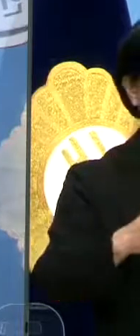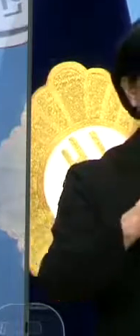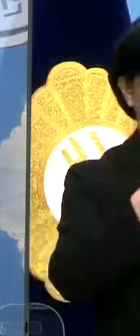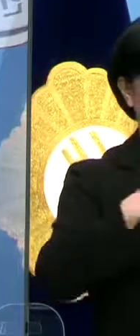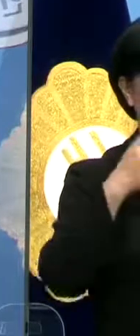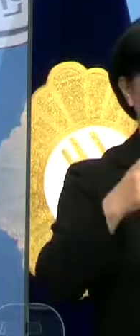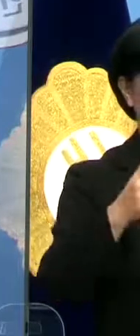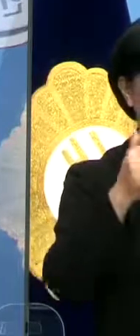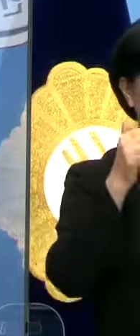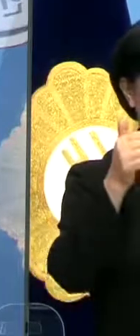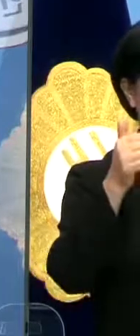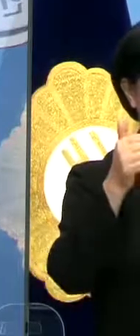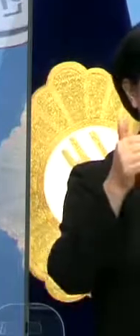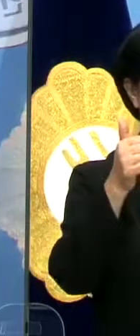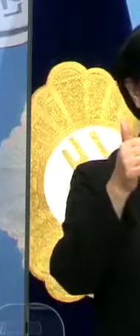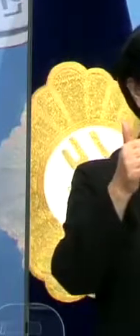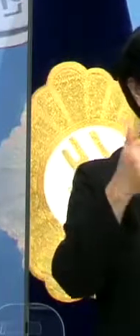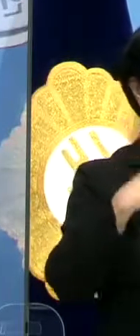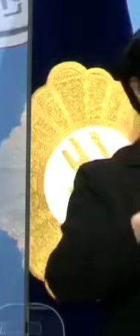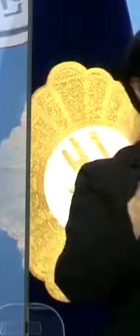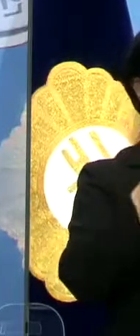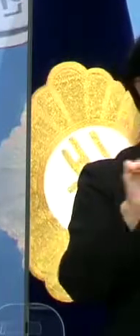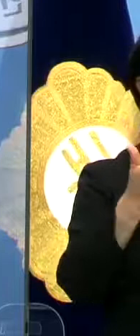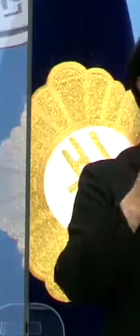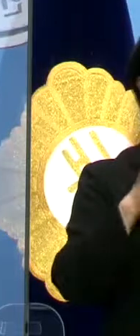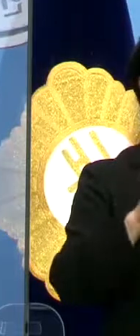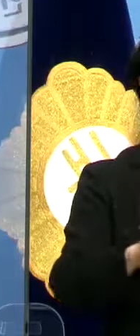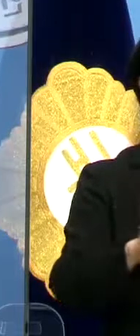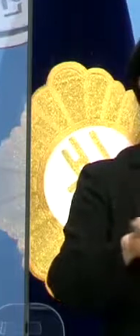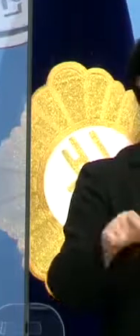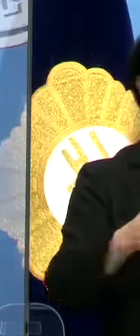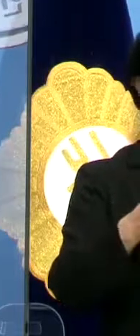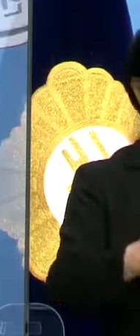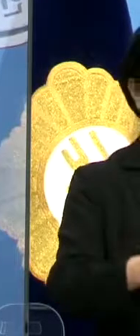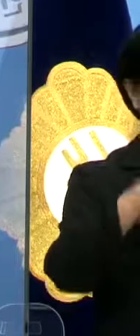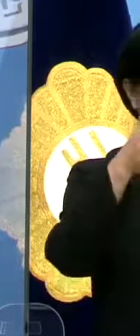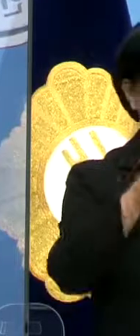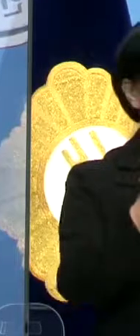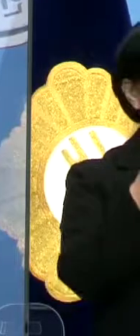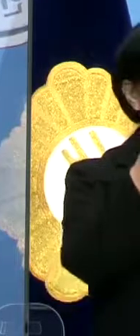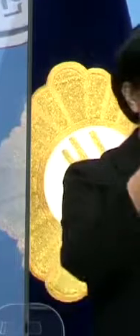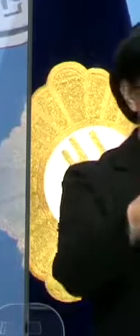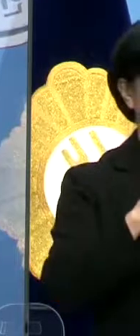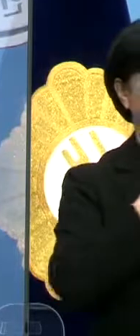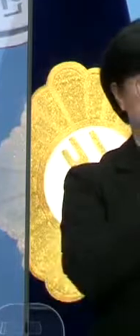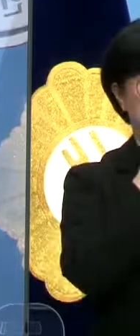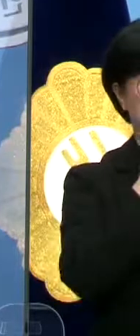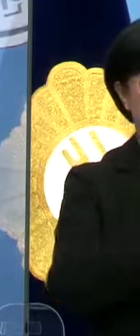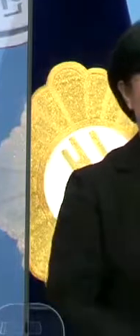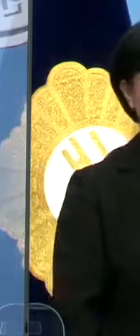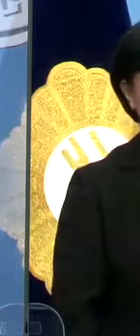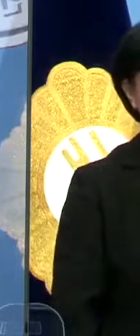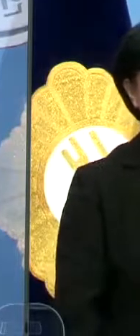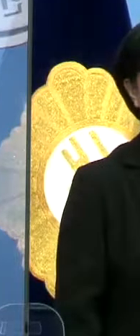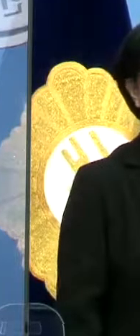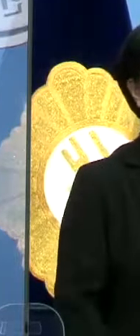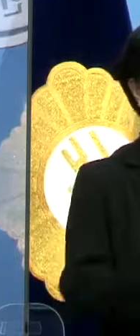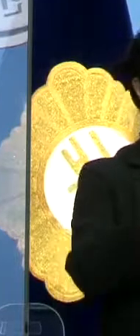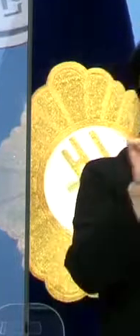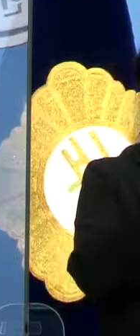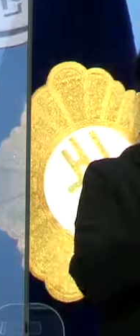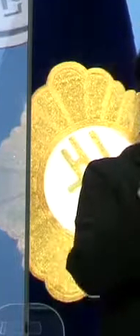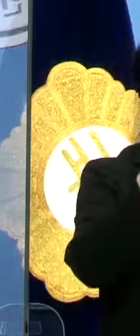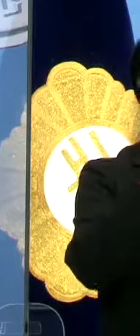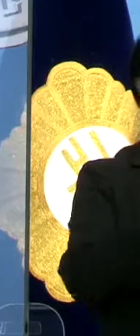한남뉴타운 지역내의 투기 의혹에 대상으로 지금 논란이 되고 있습니다 4 한남뉴타운